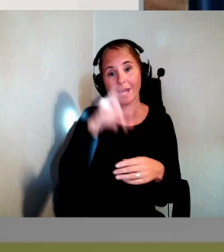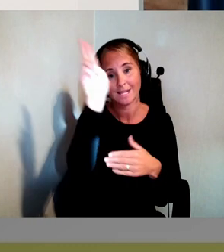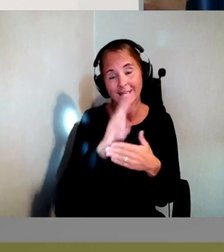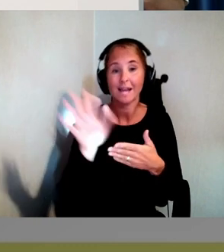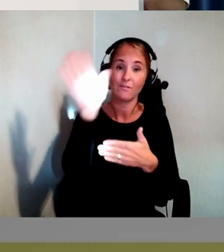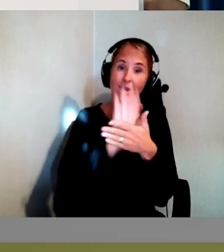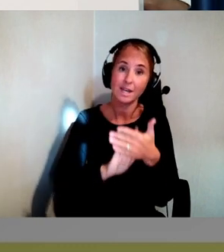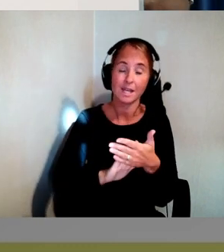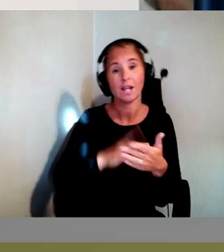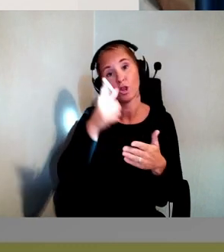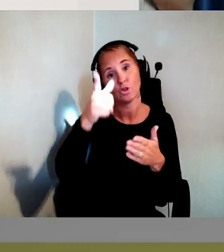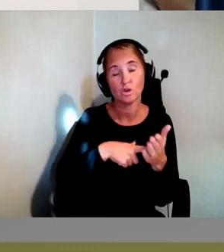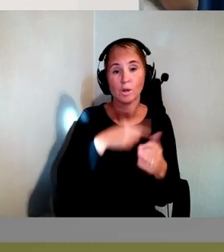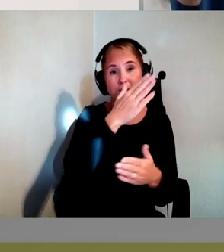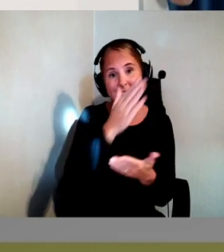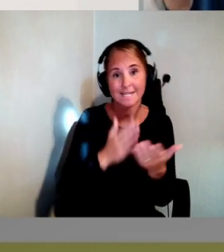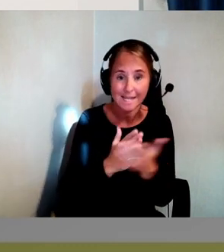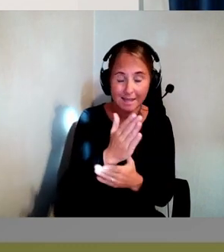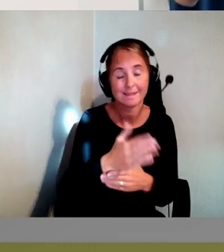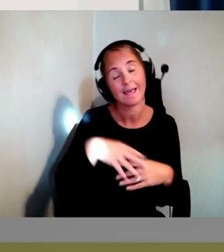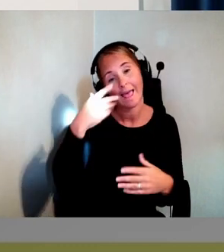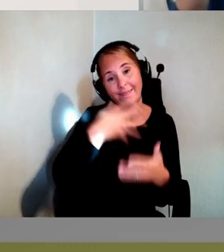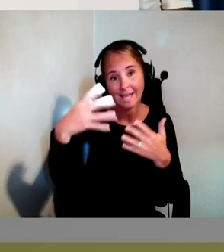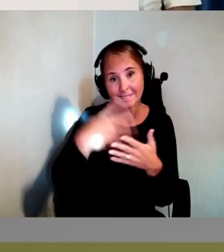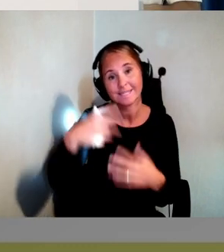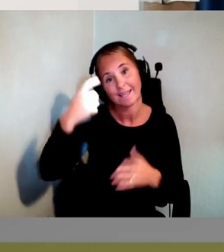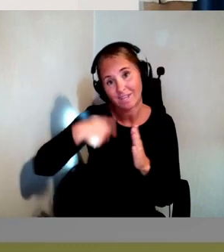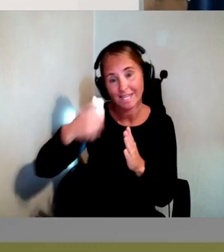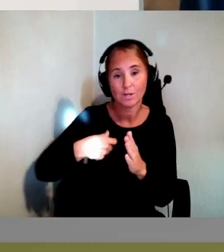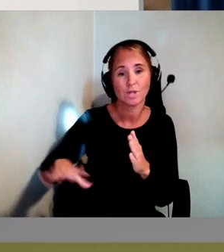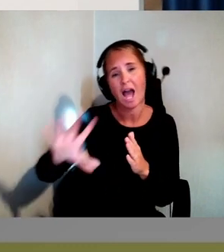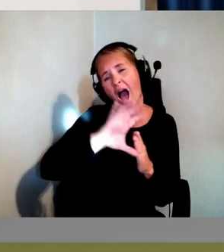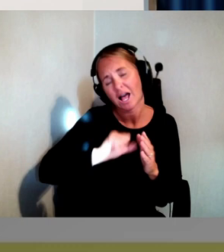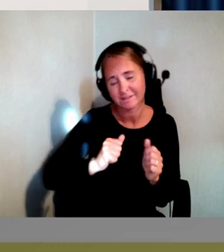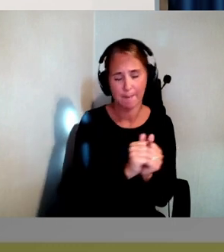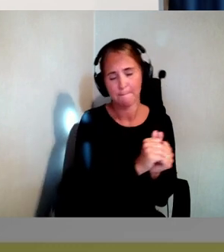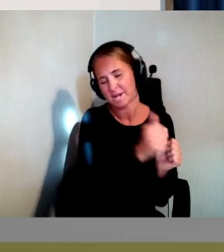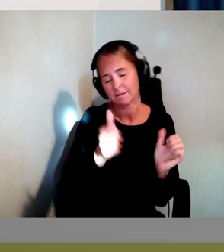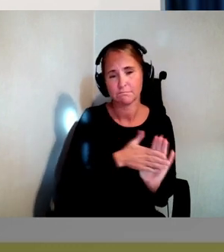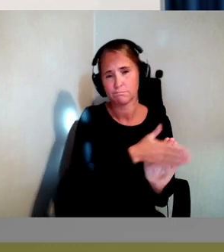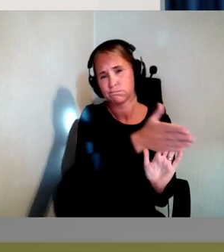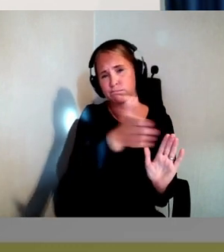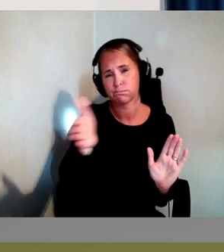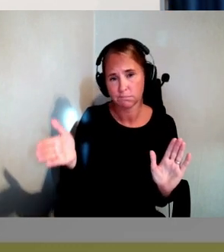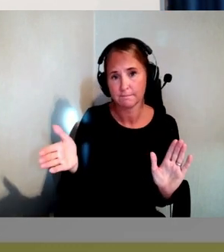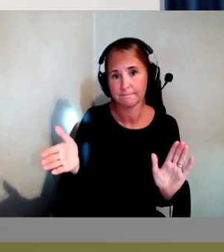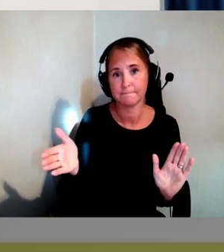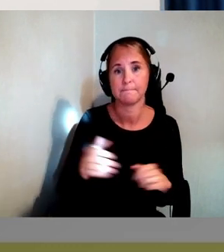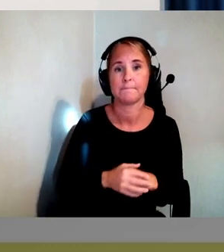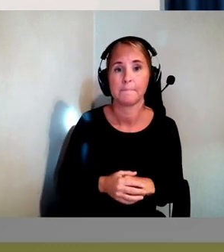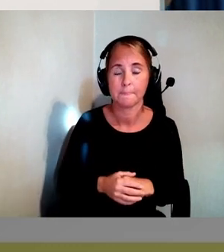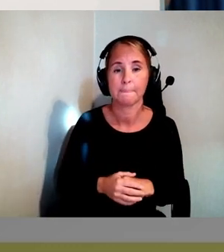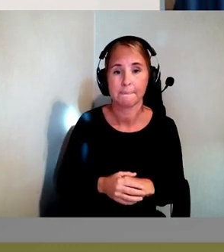typografi rubriker textning videos allt allt allt jättebred Eh Men